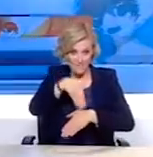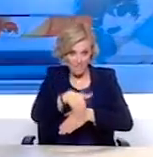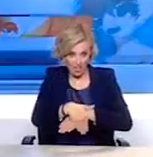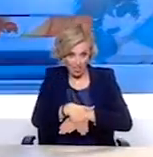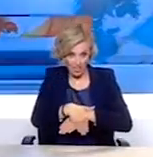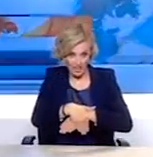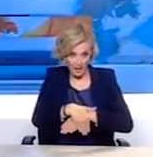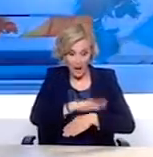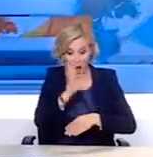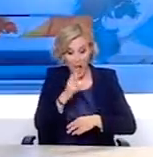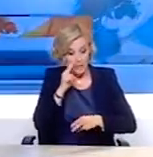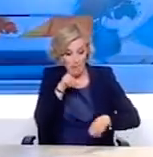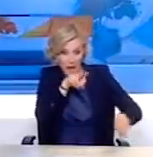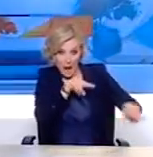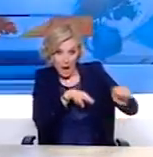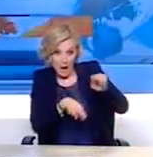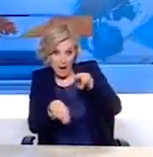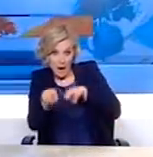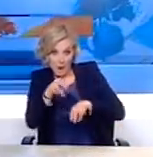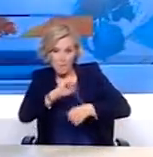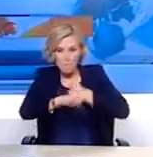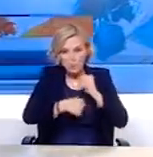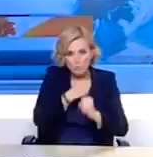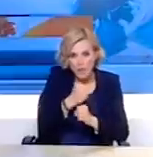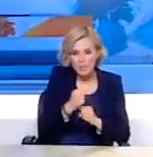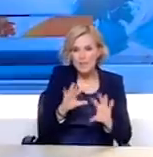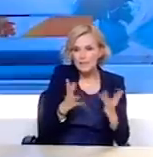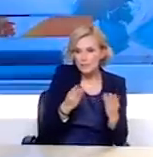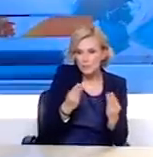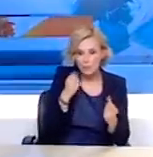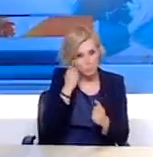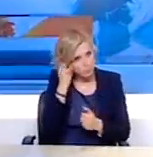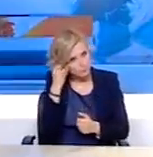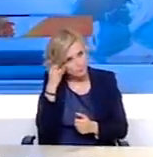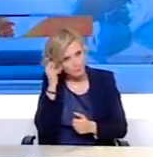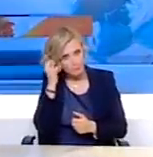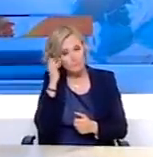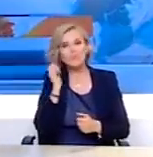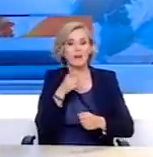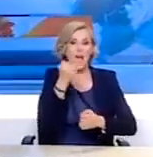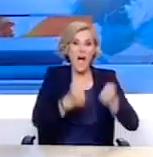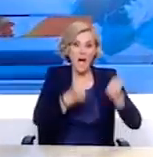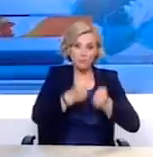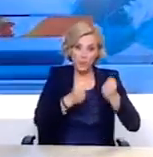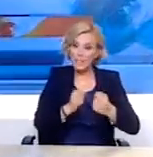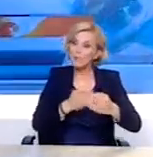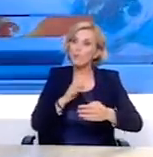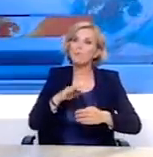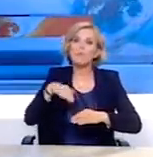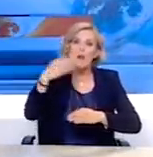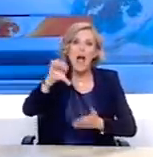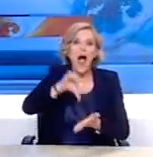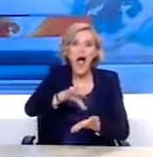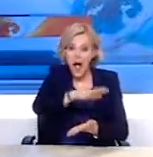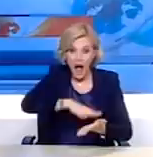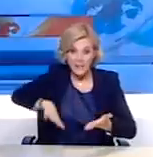κριθεί από τα όργανα ελέγχου ότι προσπάθεια υπεραστικής, δηλαδή εκτός νομού κατοικίας μετακίνησης,